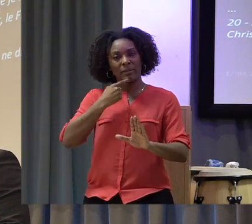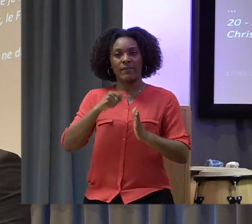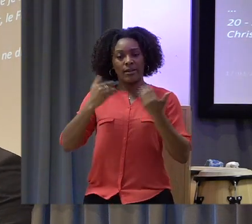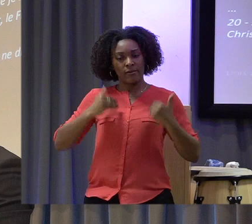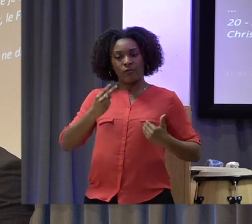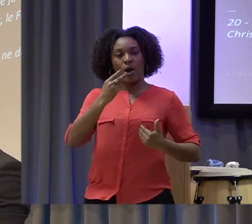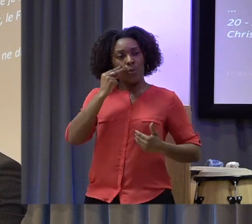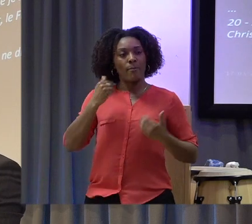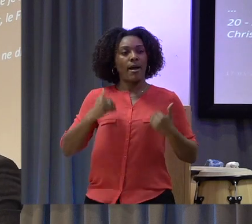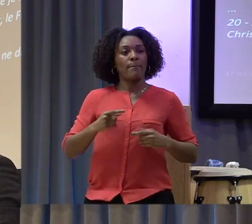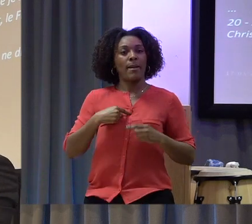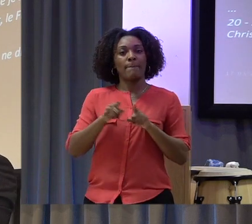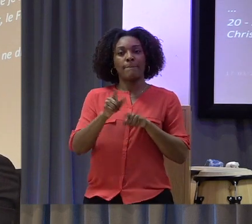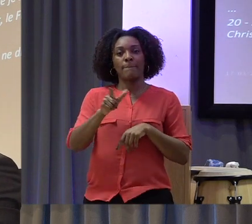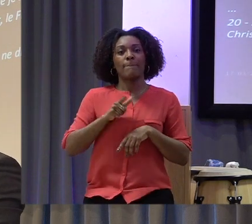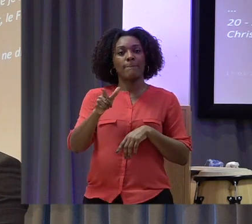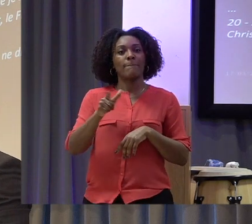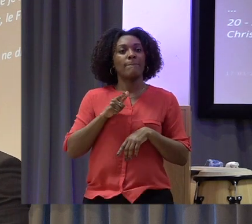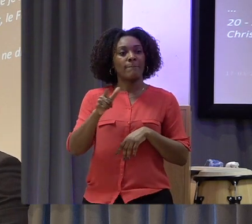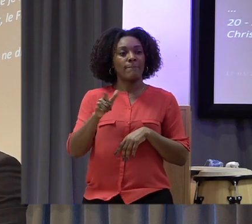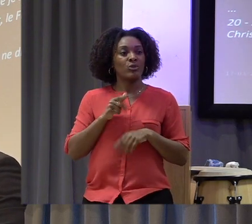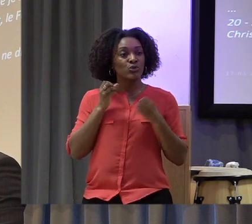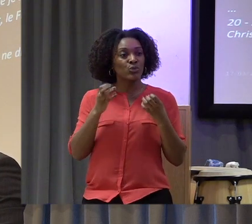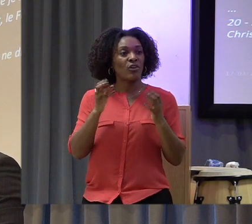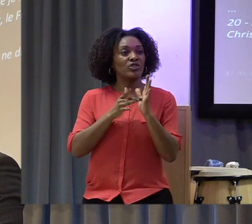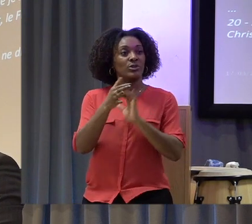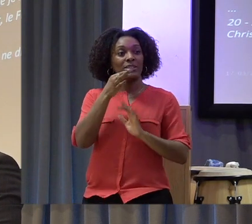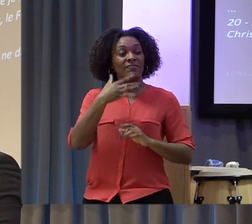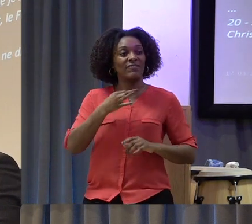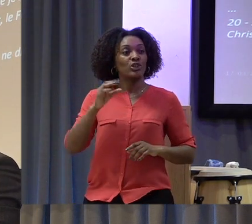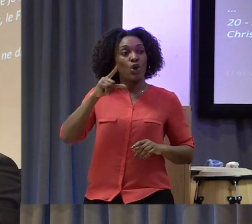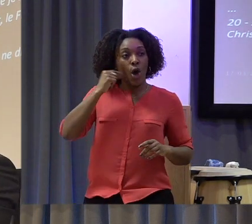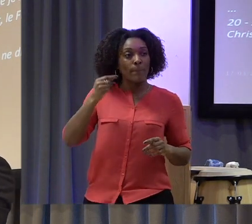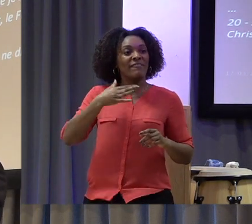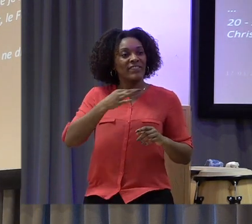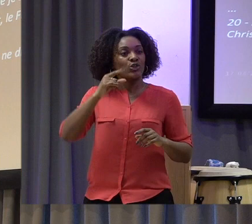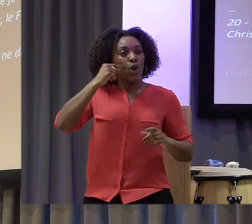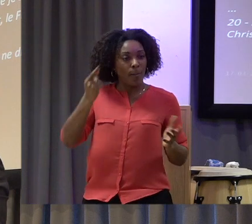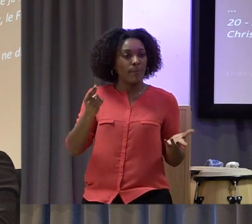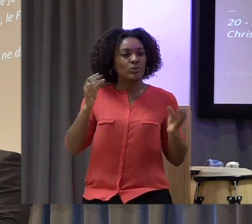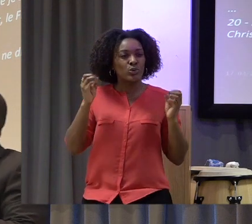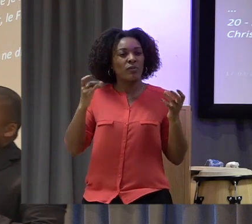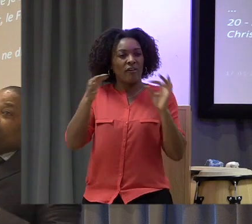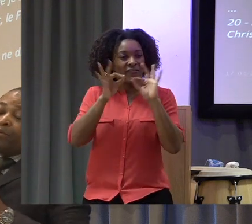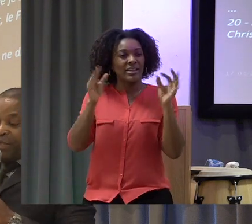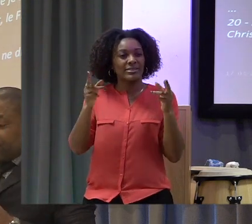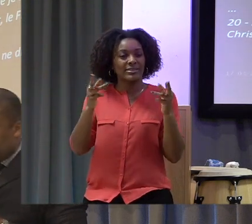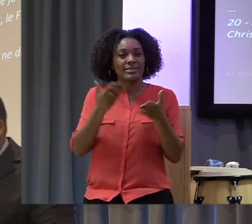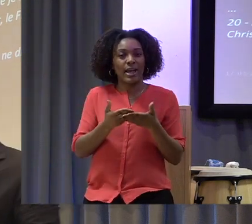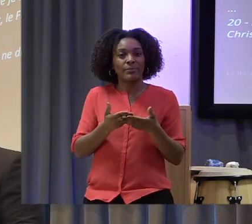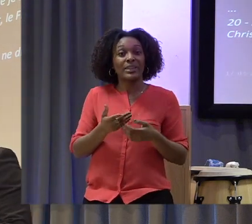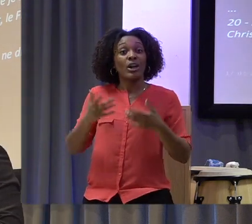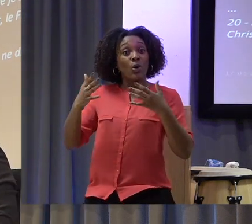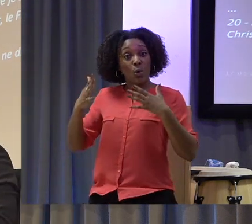tel, comme il aimait se désigner, le Fils de l'homme. Et je crois que cette attitude de